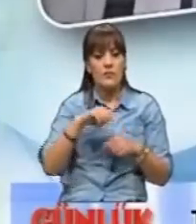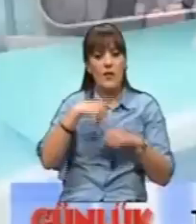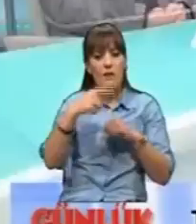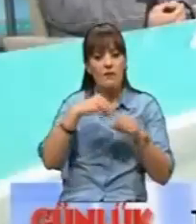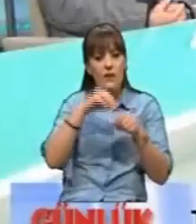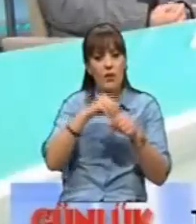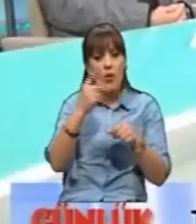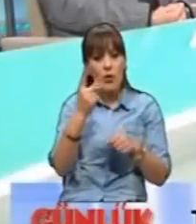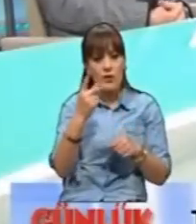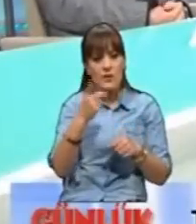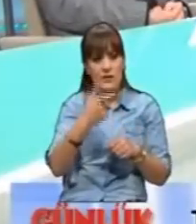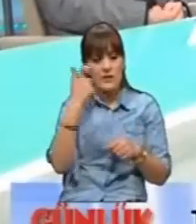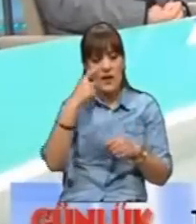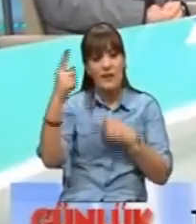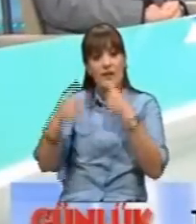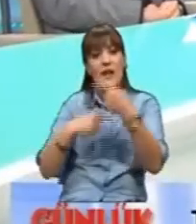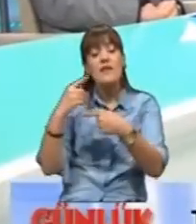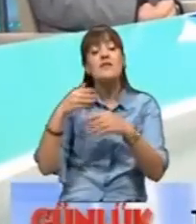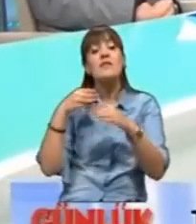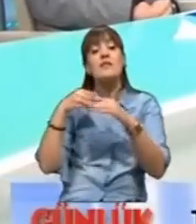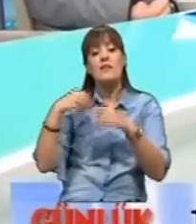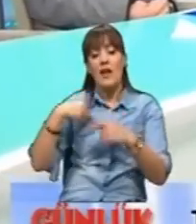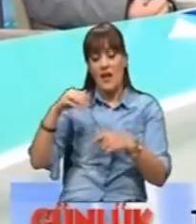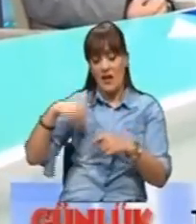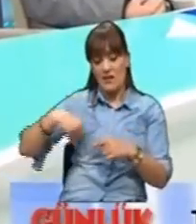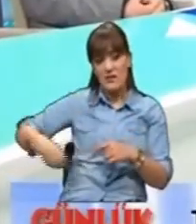Haftada 12 saat diyalize girmediği müddetçe